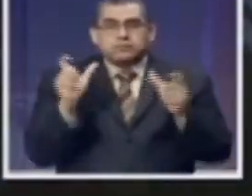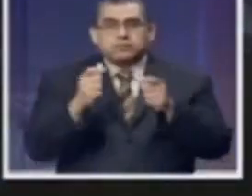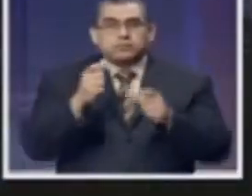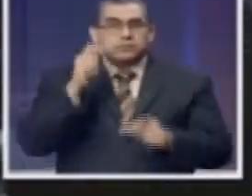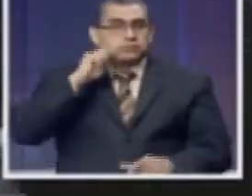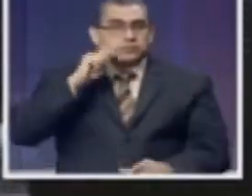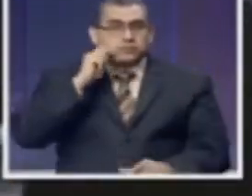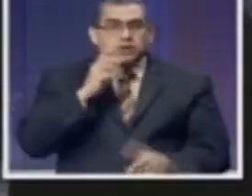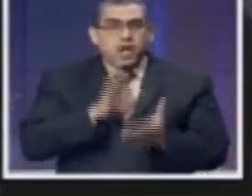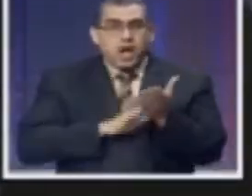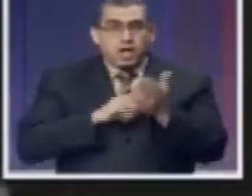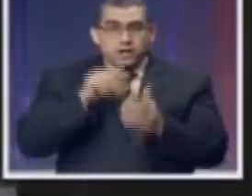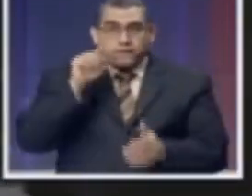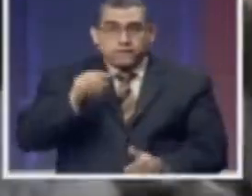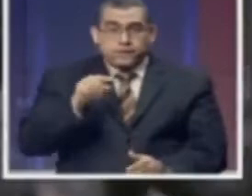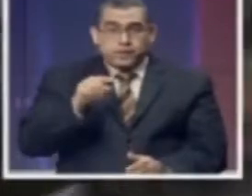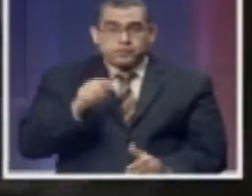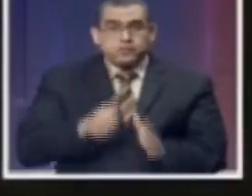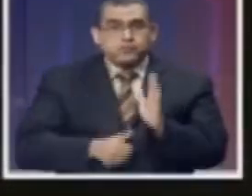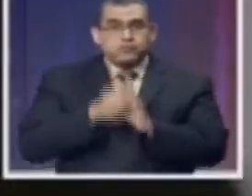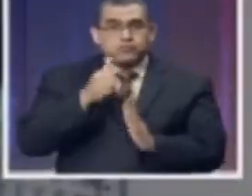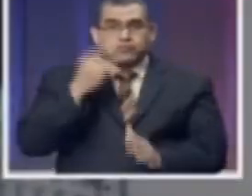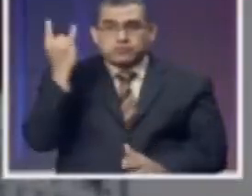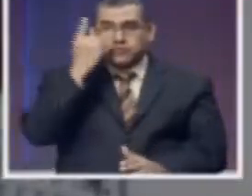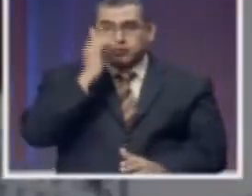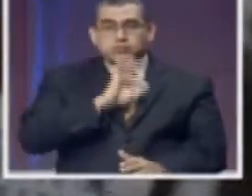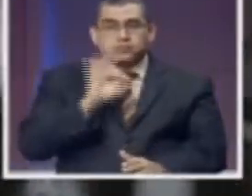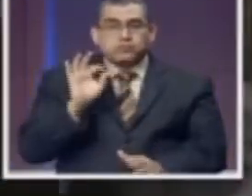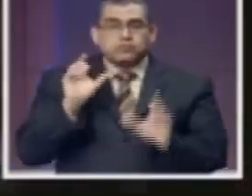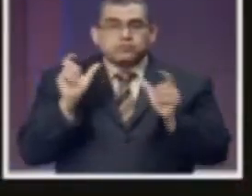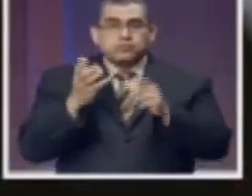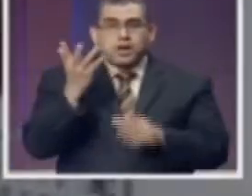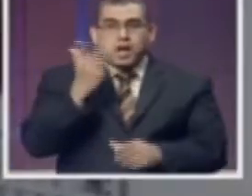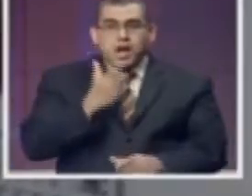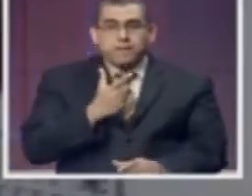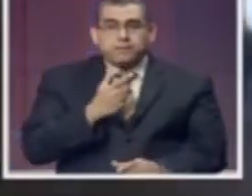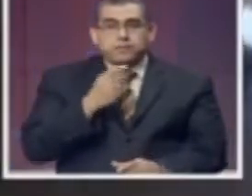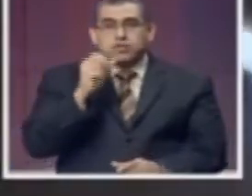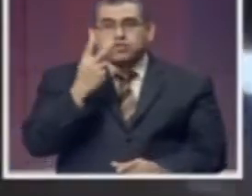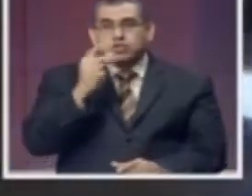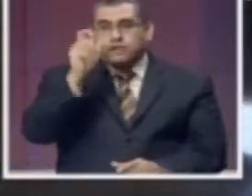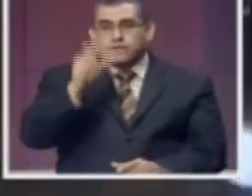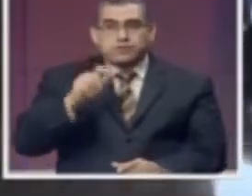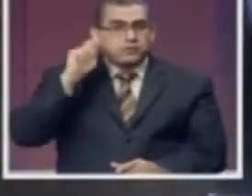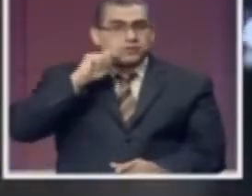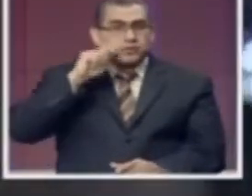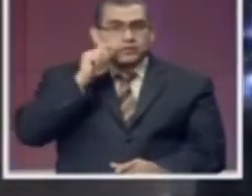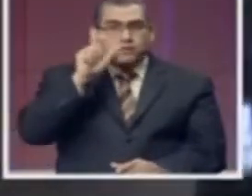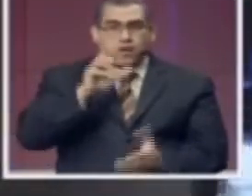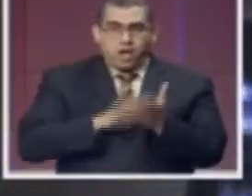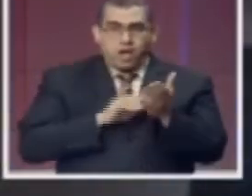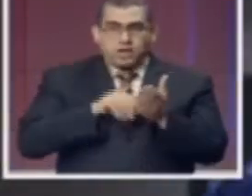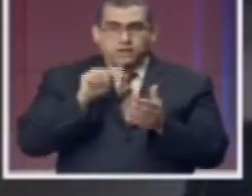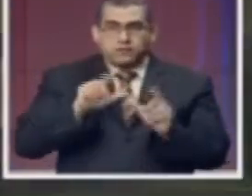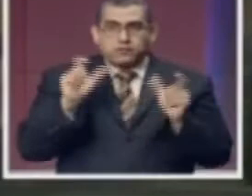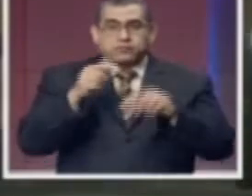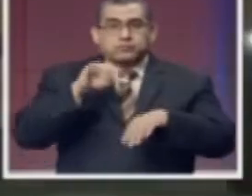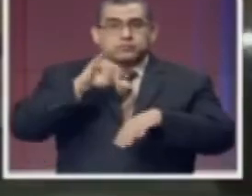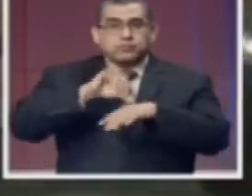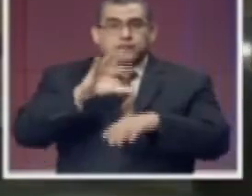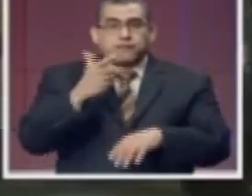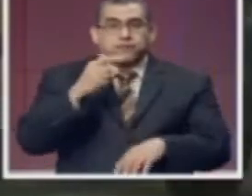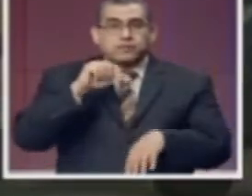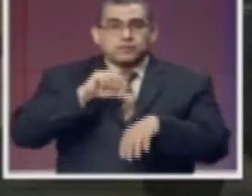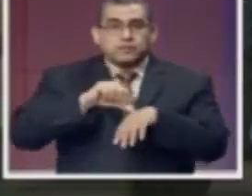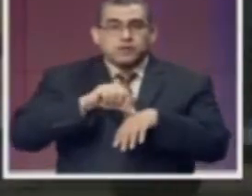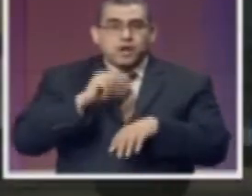الإجرامية شديدة الخطورة، نجحت الأجهزة الأمنية في ضبط عدد 12 عنصرا إجراميا بنطاق مديريات